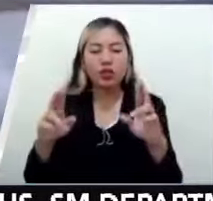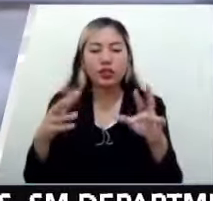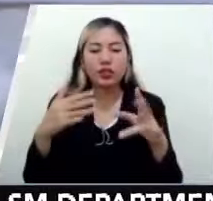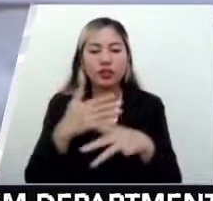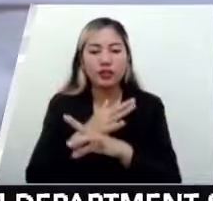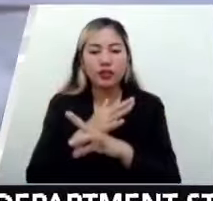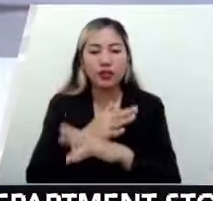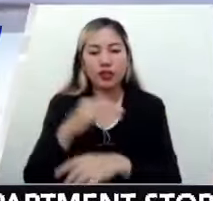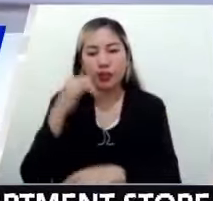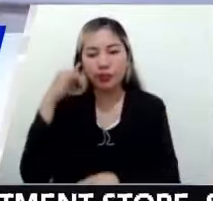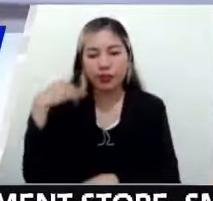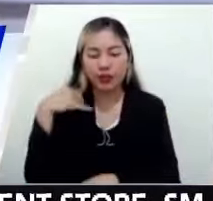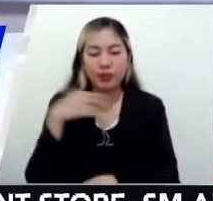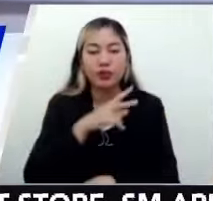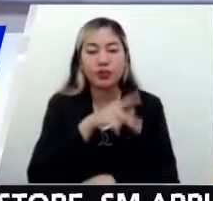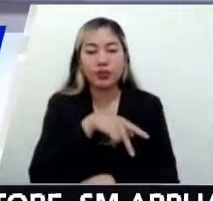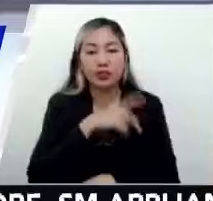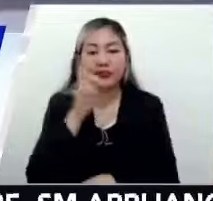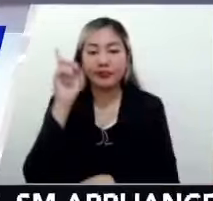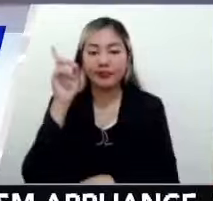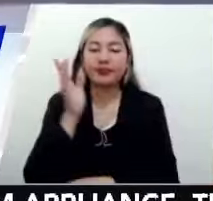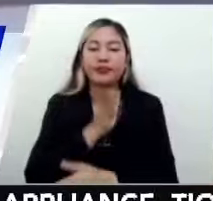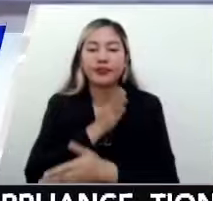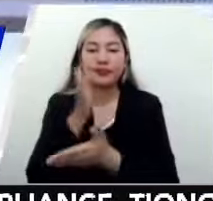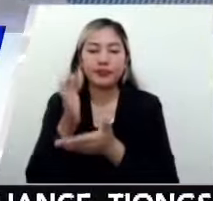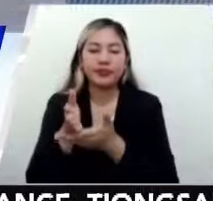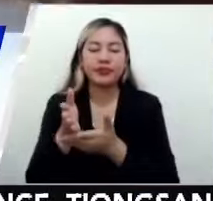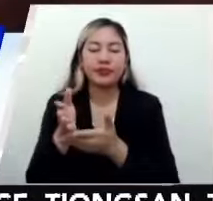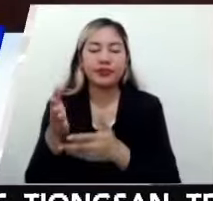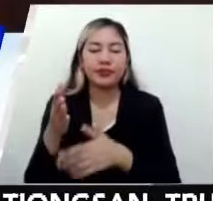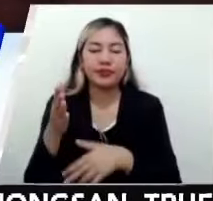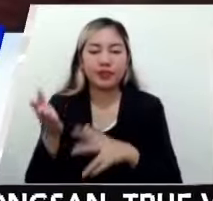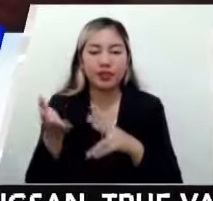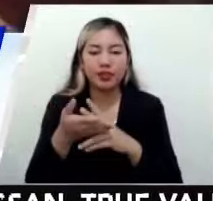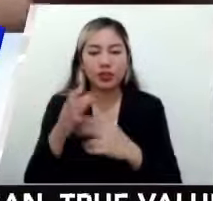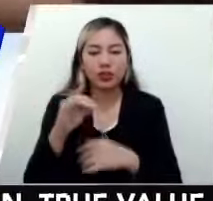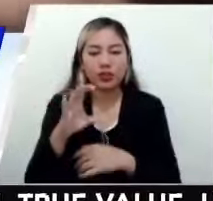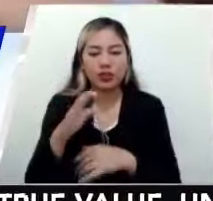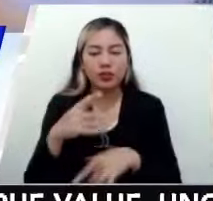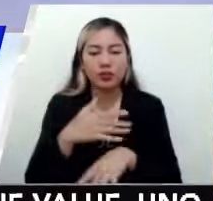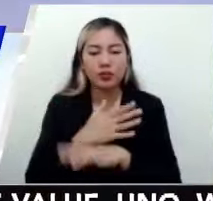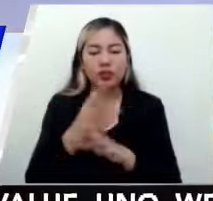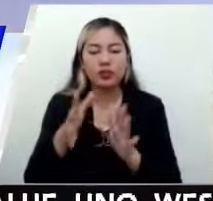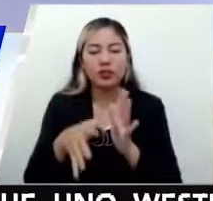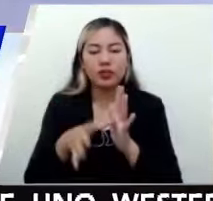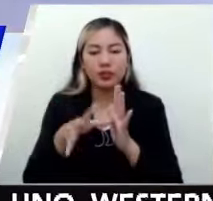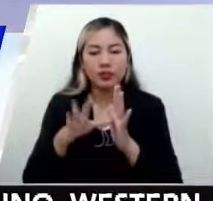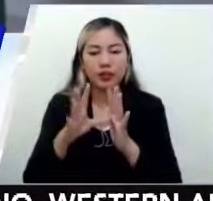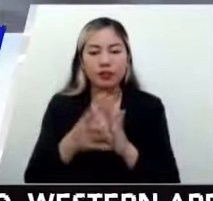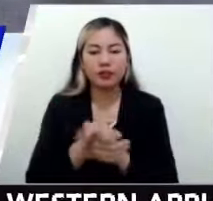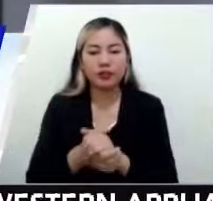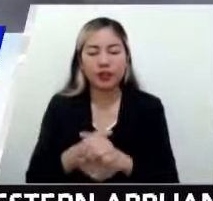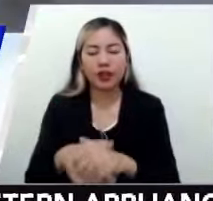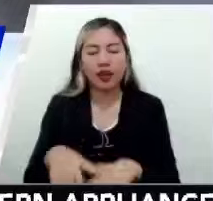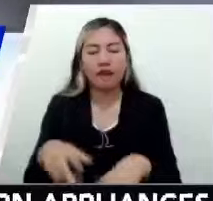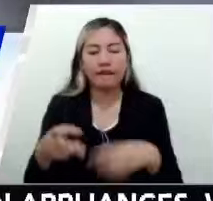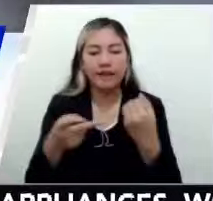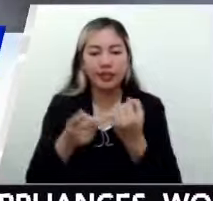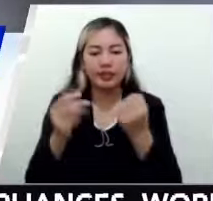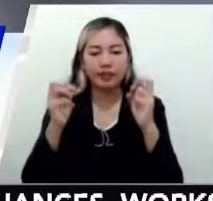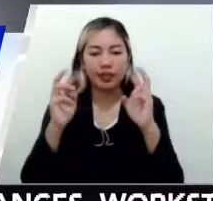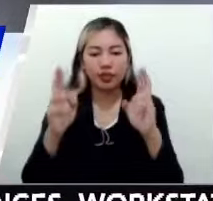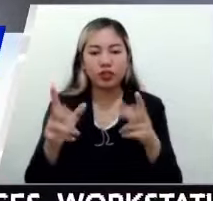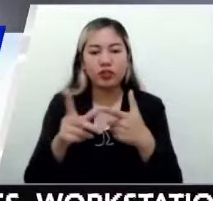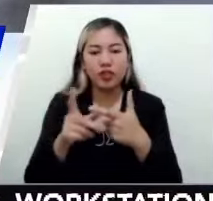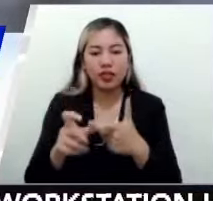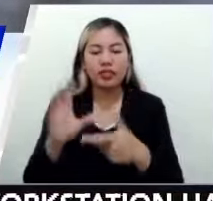personal niyang siyang nag-file ng kanyang kandidatura sa COMELEC Davao para sa posisyon. Vice Mayor naman ang tatakbuhing posisyon ng anak niya, si